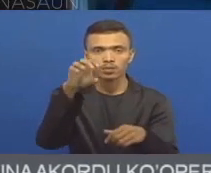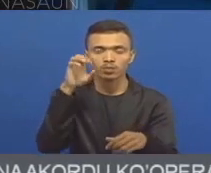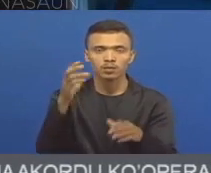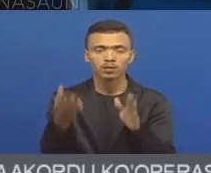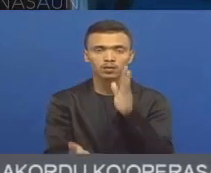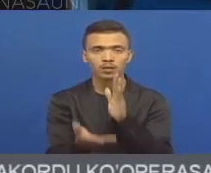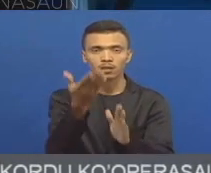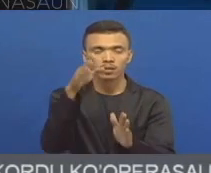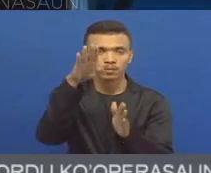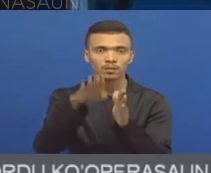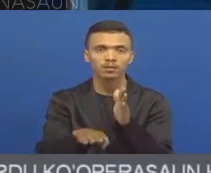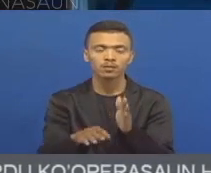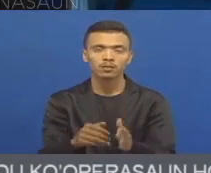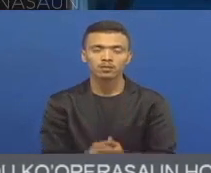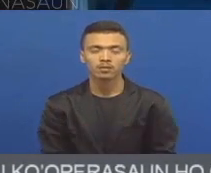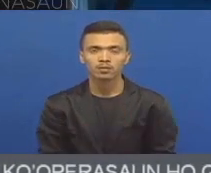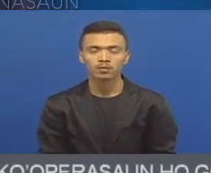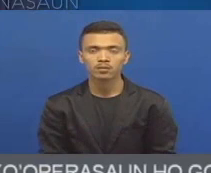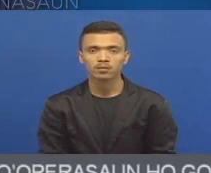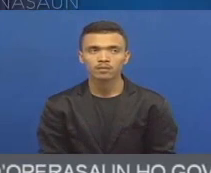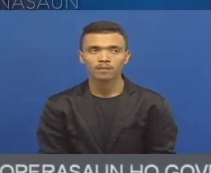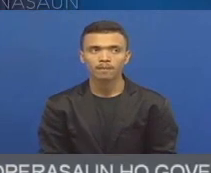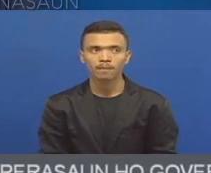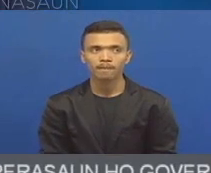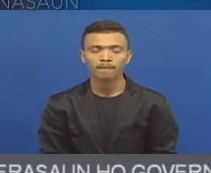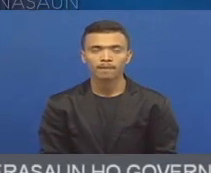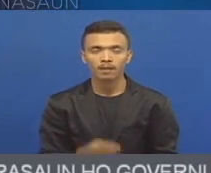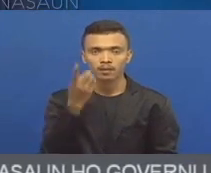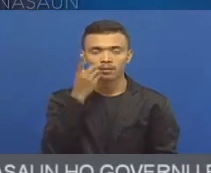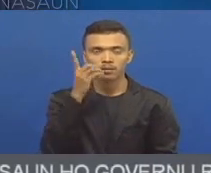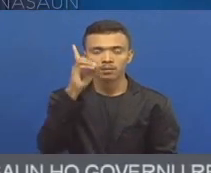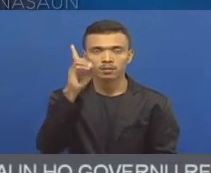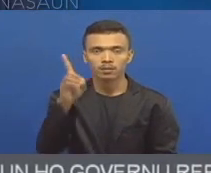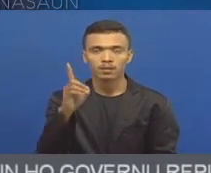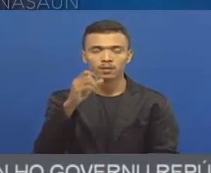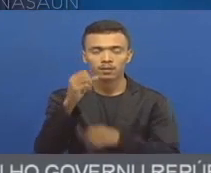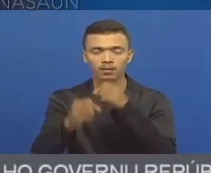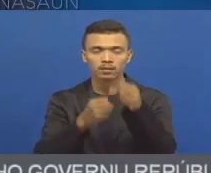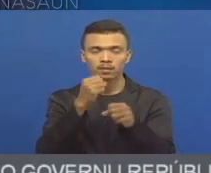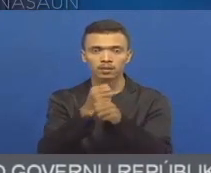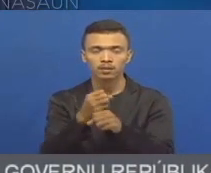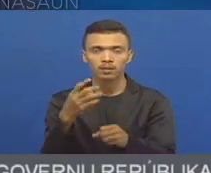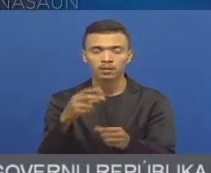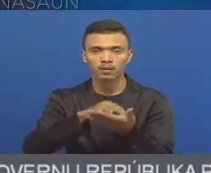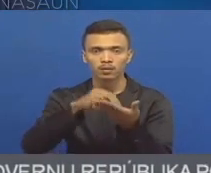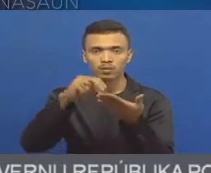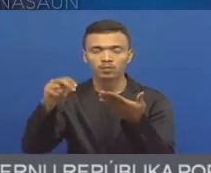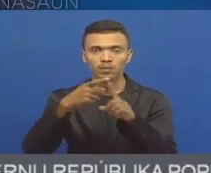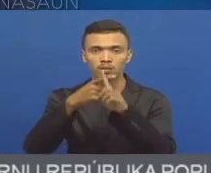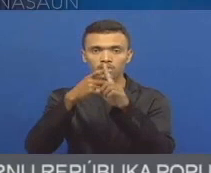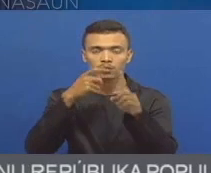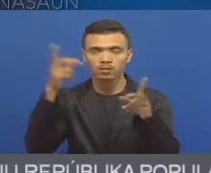minus sin atu dehande kata kada tinan numur sira husi